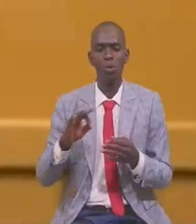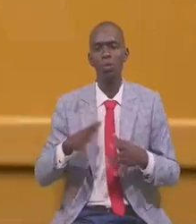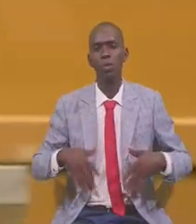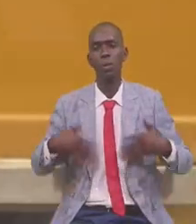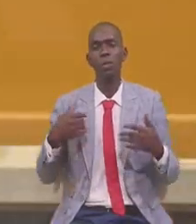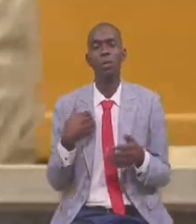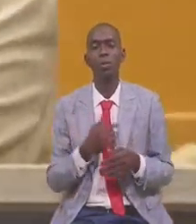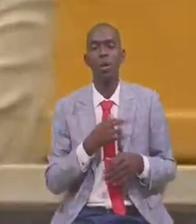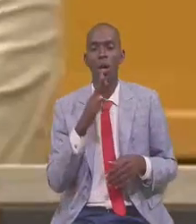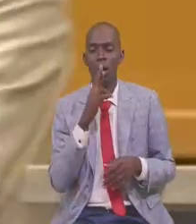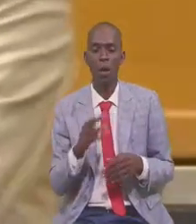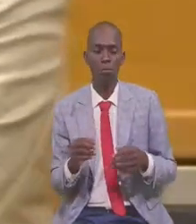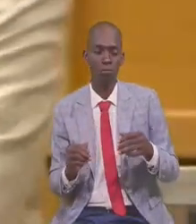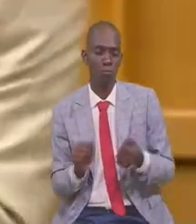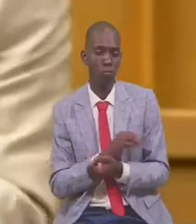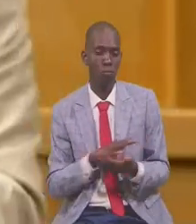pont